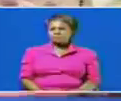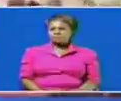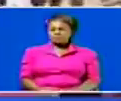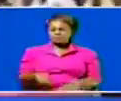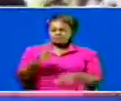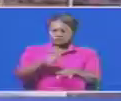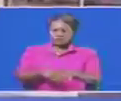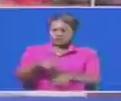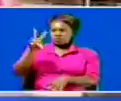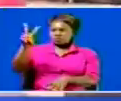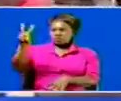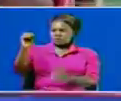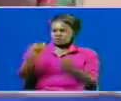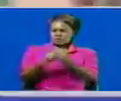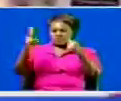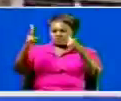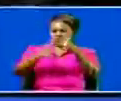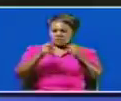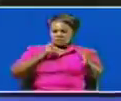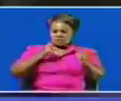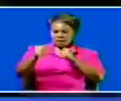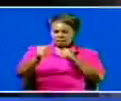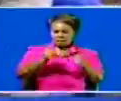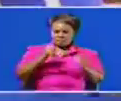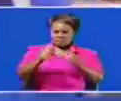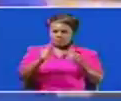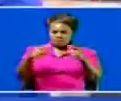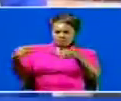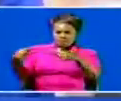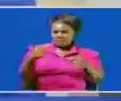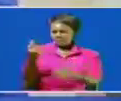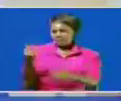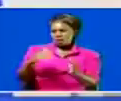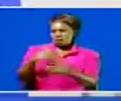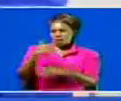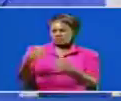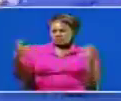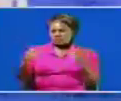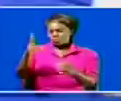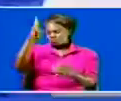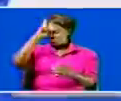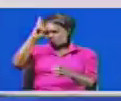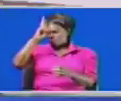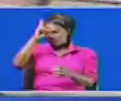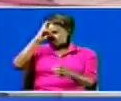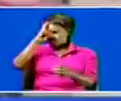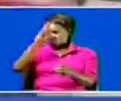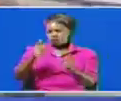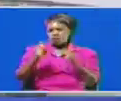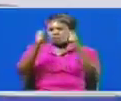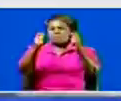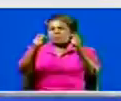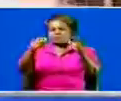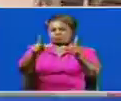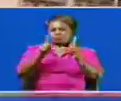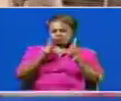Msimu wa mwaka 2017 wa ndondi nchini ulikuwa na vuta ni kuvute baada ya timu ya polisi kunyang'anywa taji lao baada ya